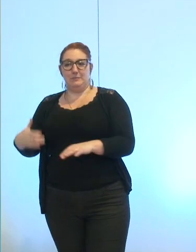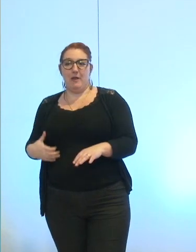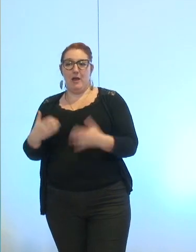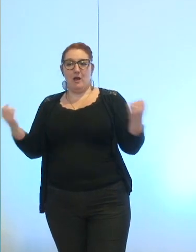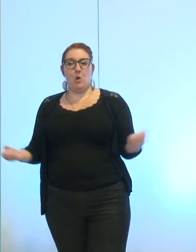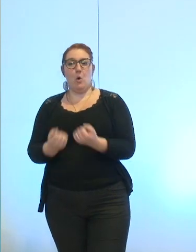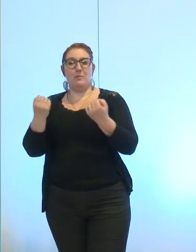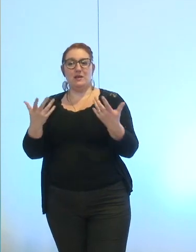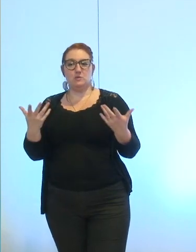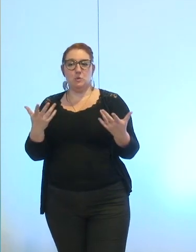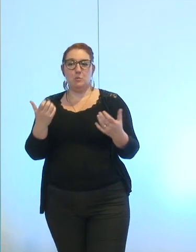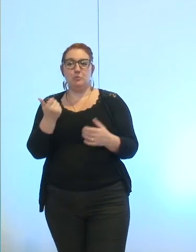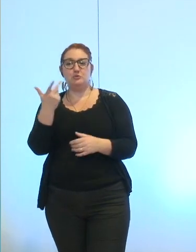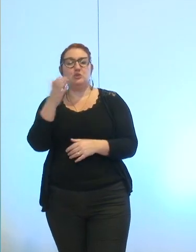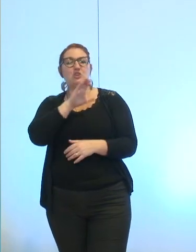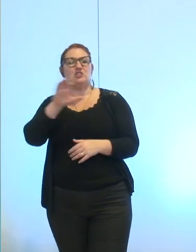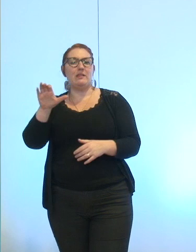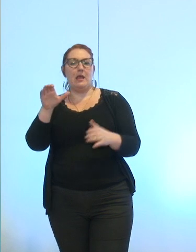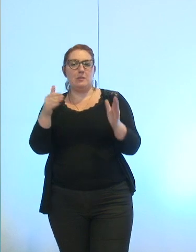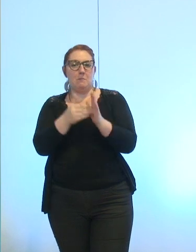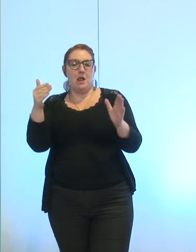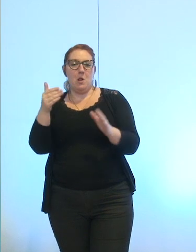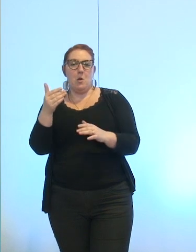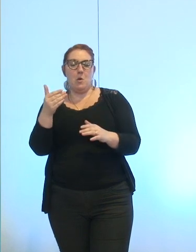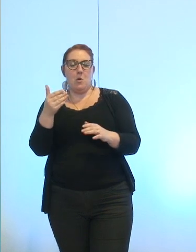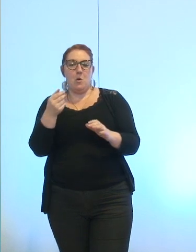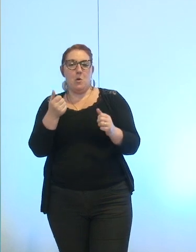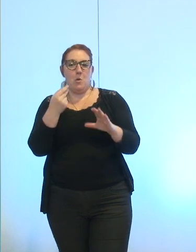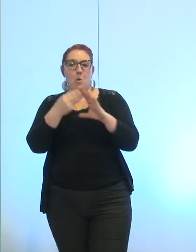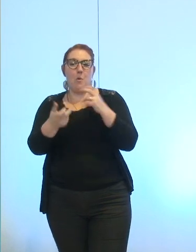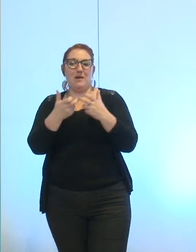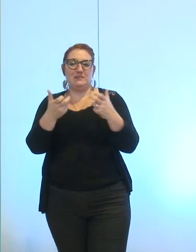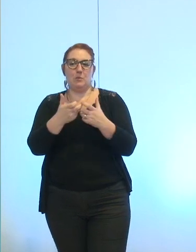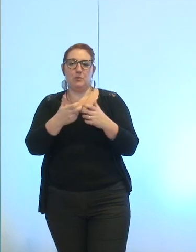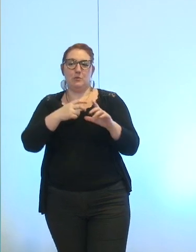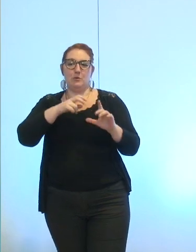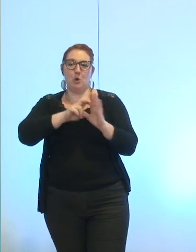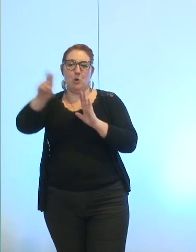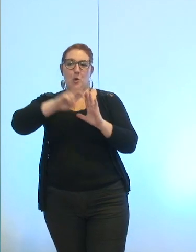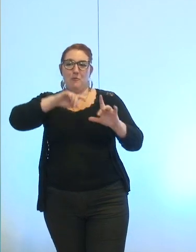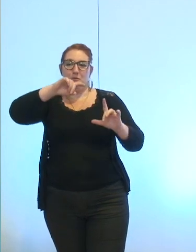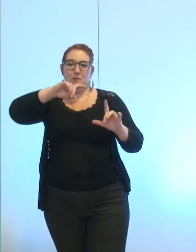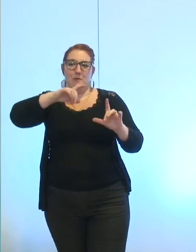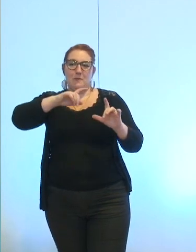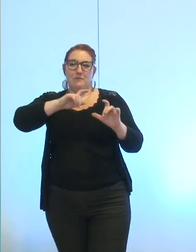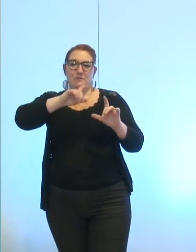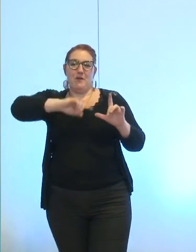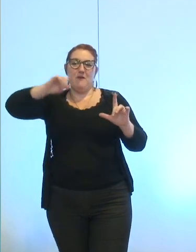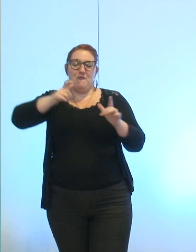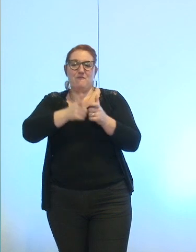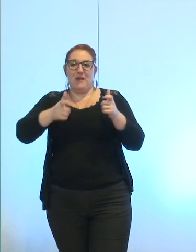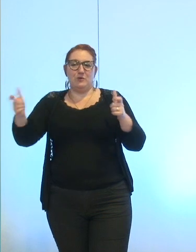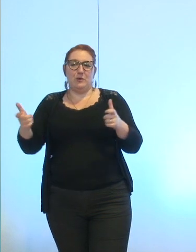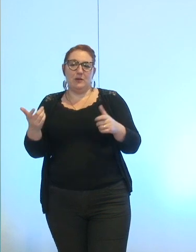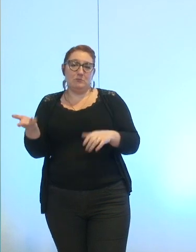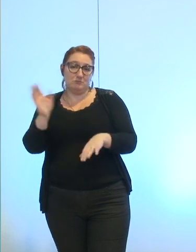plusieurs centaines de milliers d'euros comme a grenob factory sans jamais pourtant atteindre le foisonnement